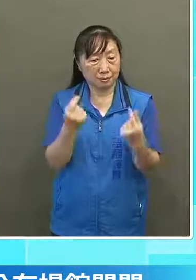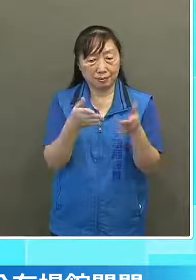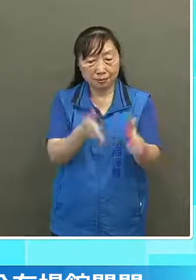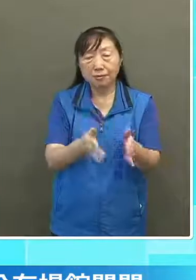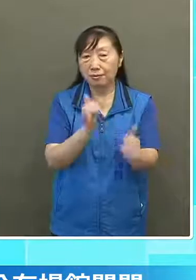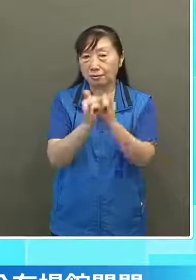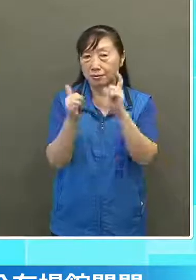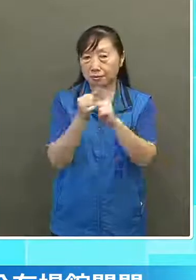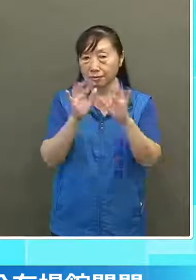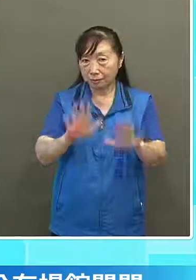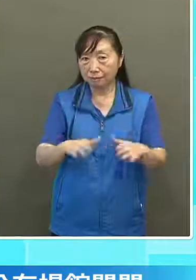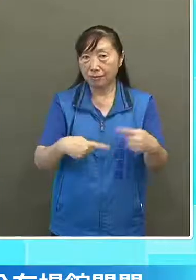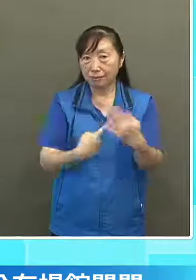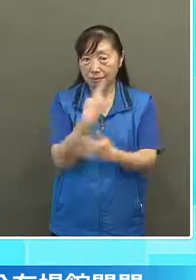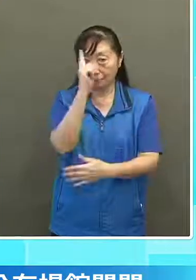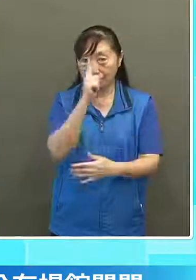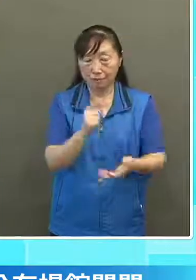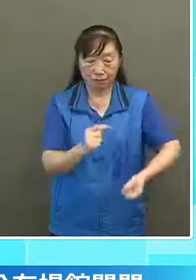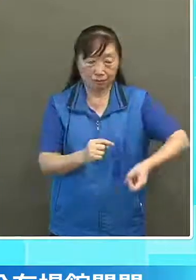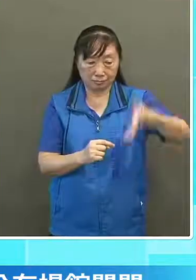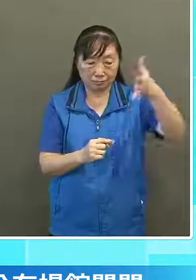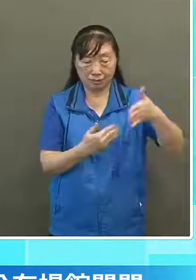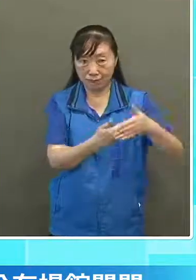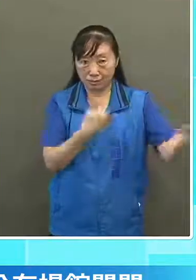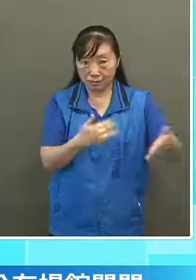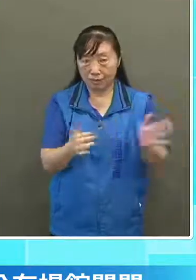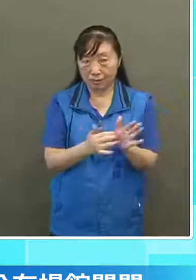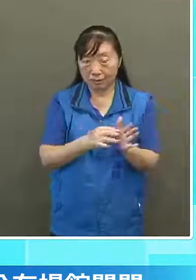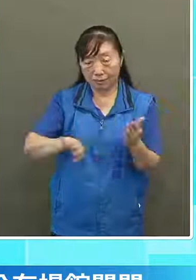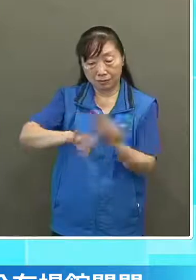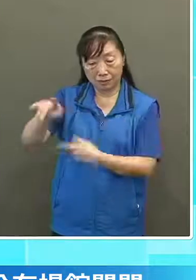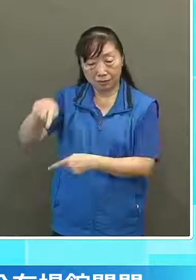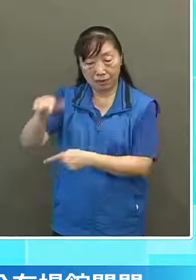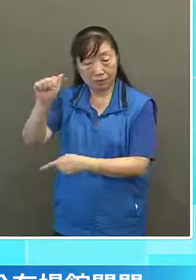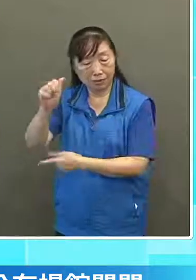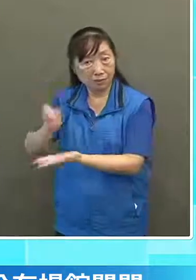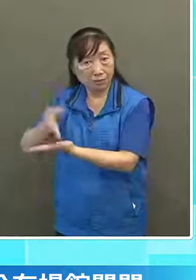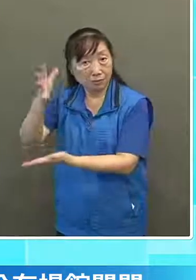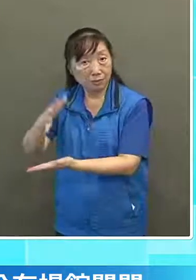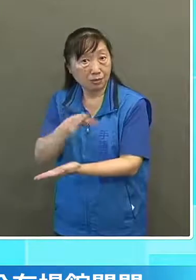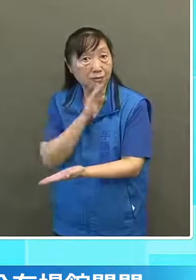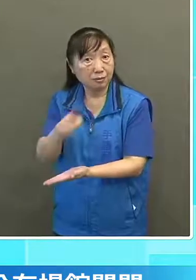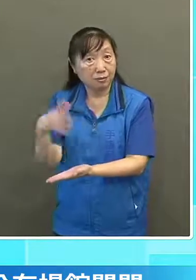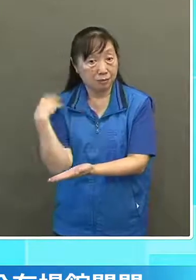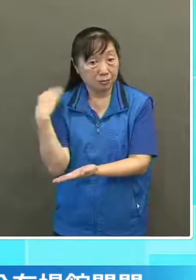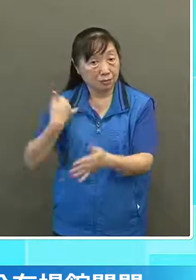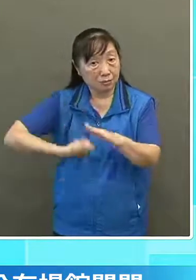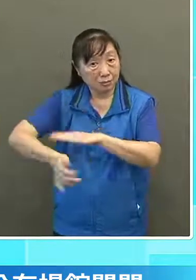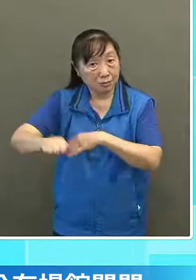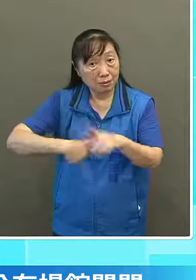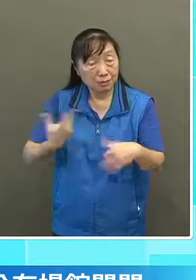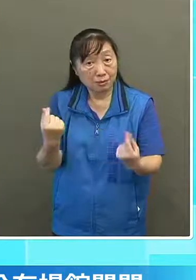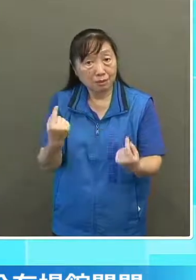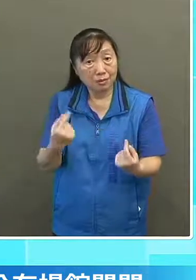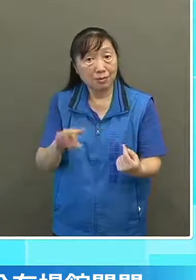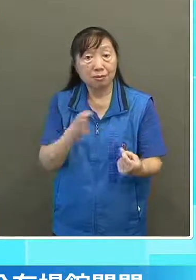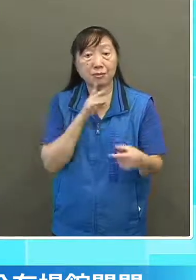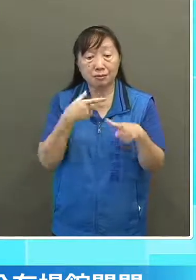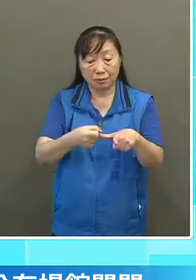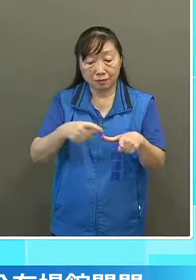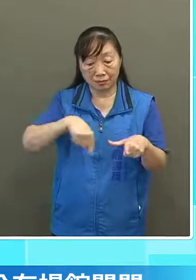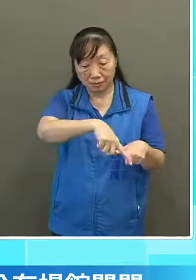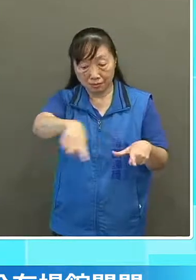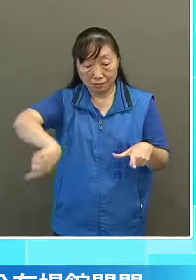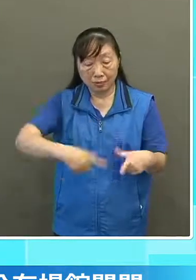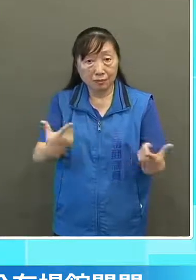区，目前只有隔离一栋，那另一栋的居民只要筛检还是可以照常的来进出，但两栋居民在公共空间可